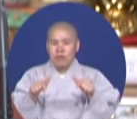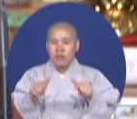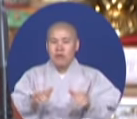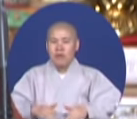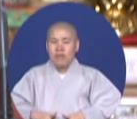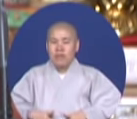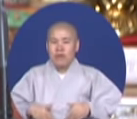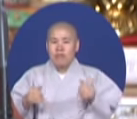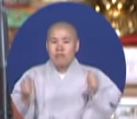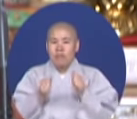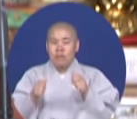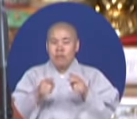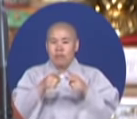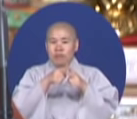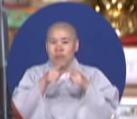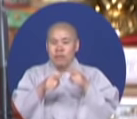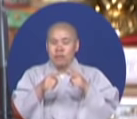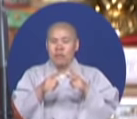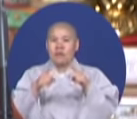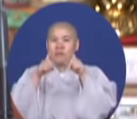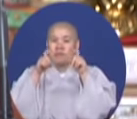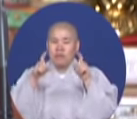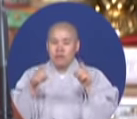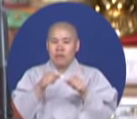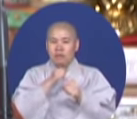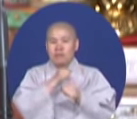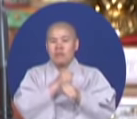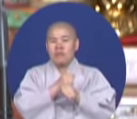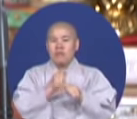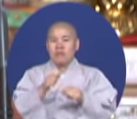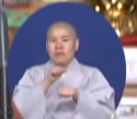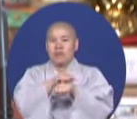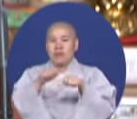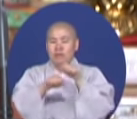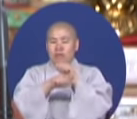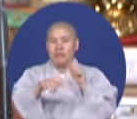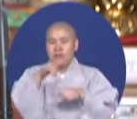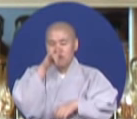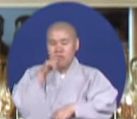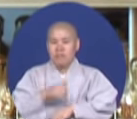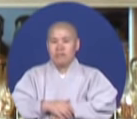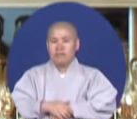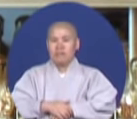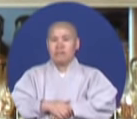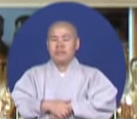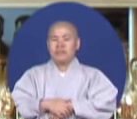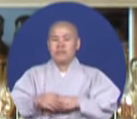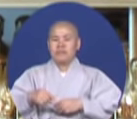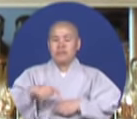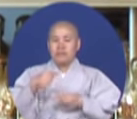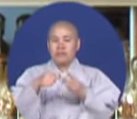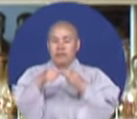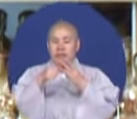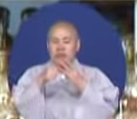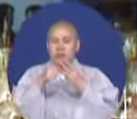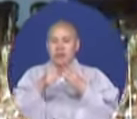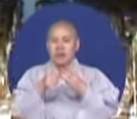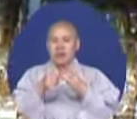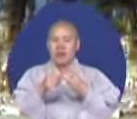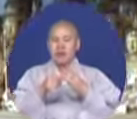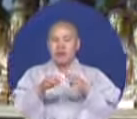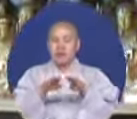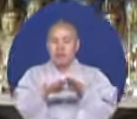남북 쌍탑도 있고 뭐 같죠. 뭐 남북으로 안치되어 있으면 남북 쌍탑이고. 그다음에 이제